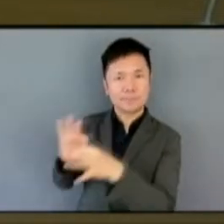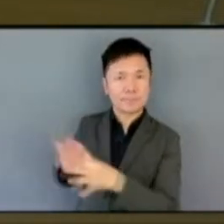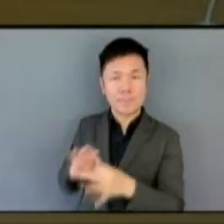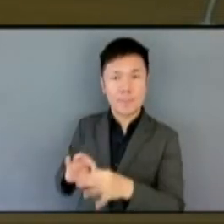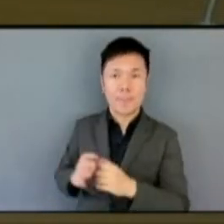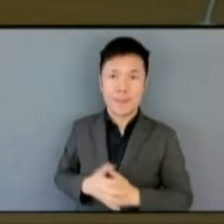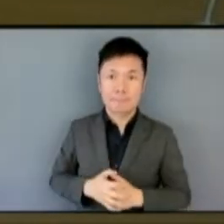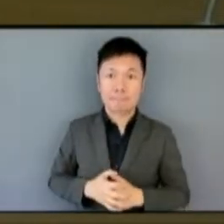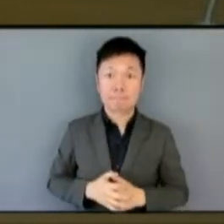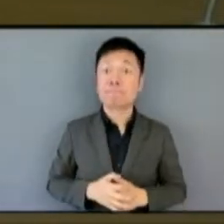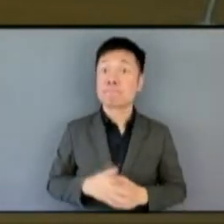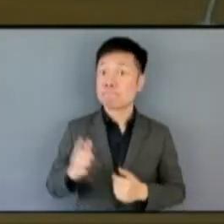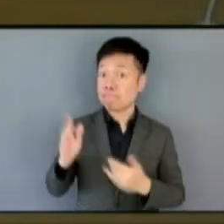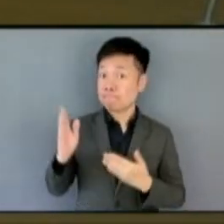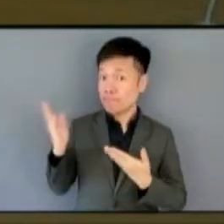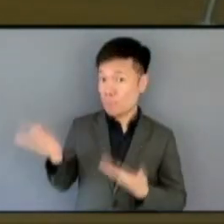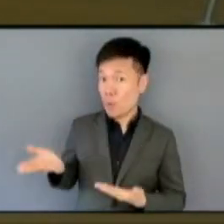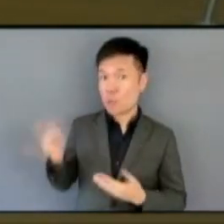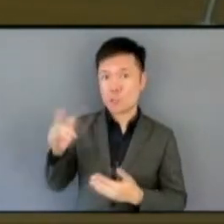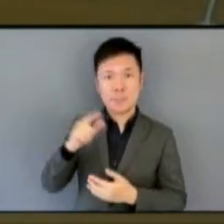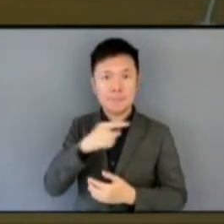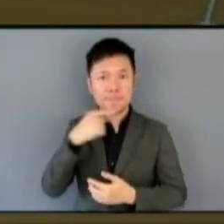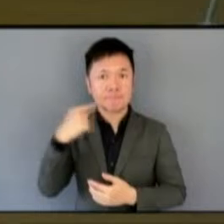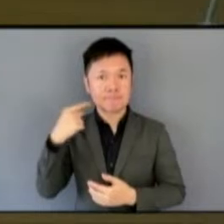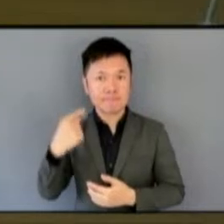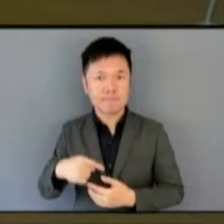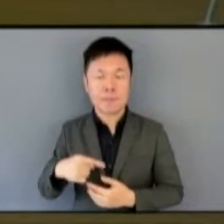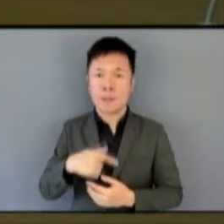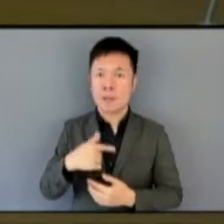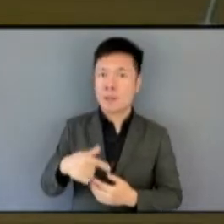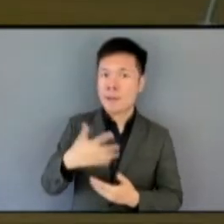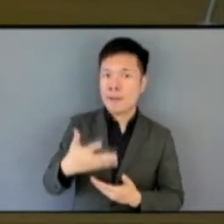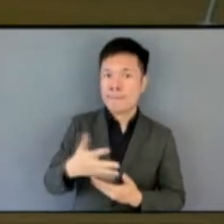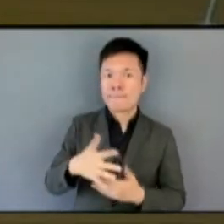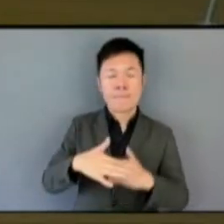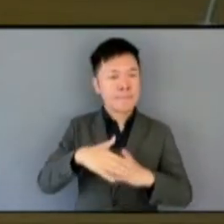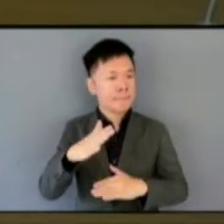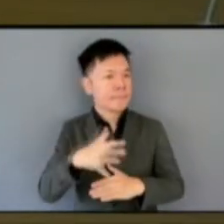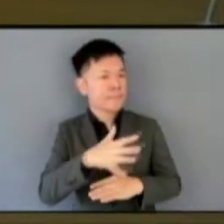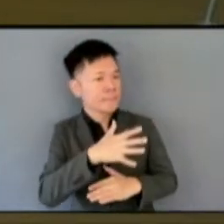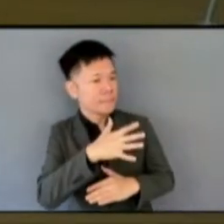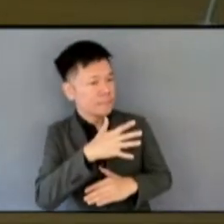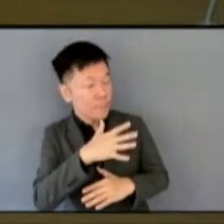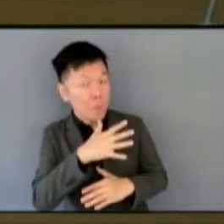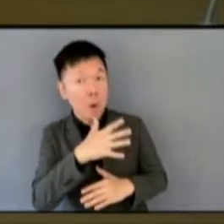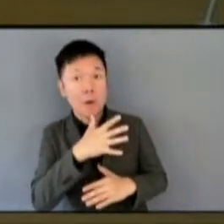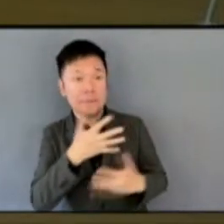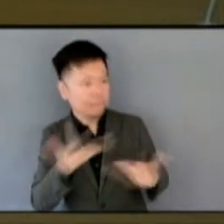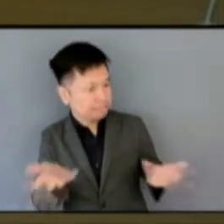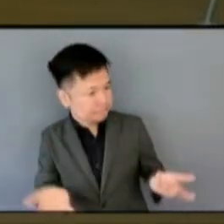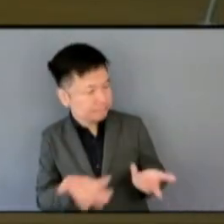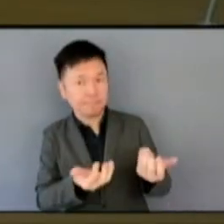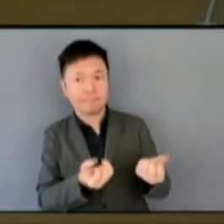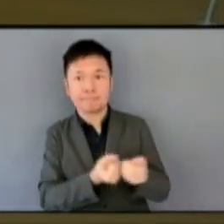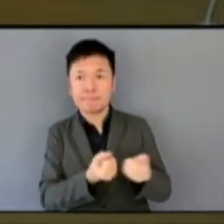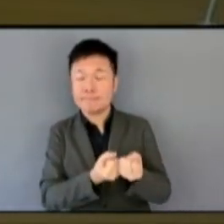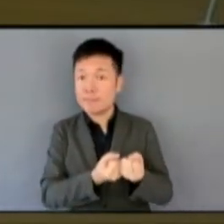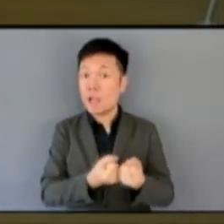возобновлена ежегодная индексация размера капитала, что позволяет сохранять его покупательную